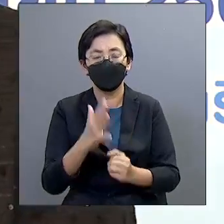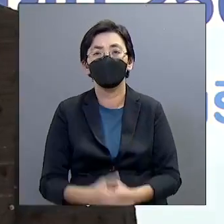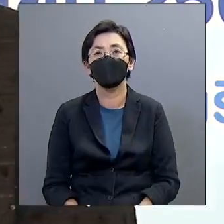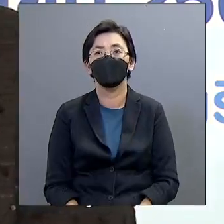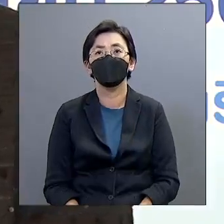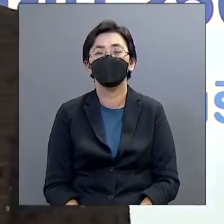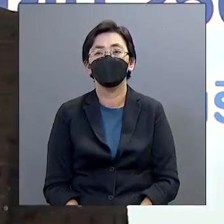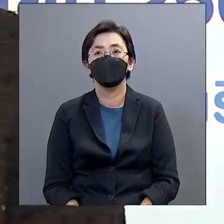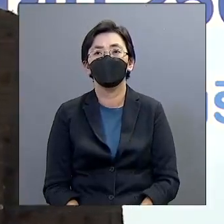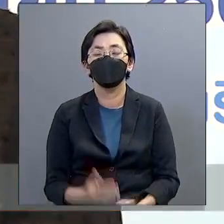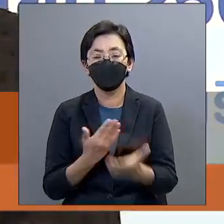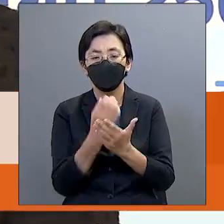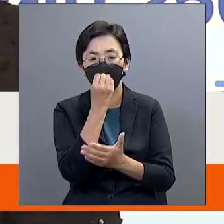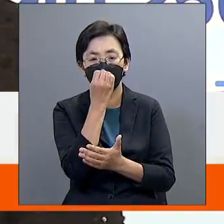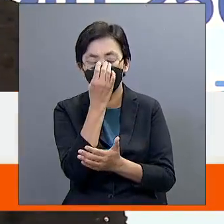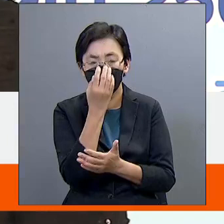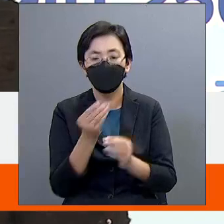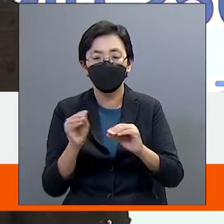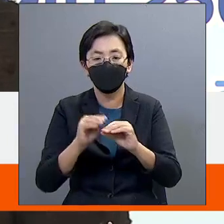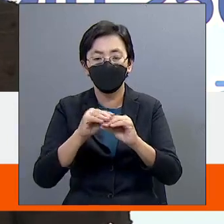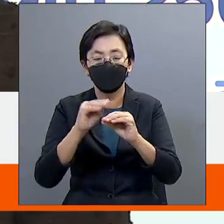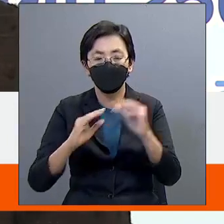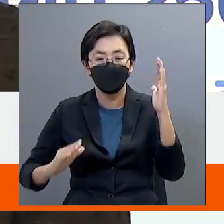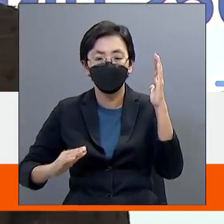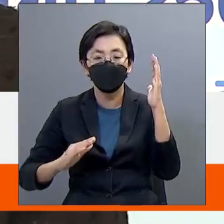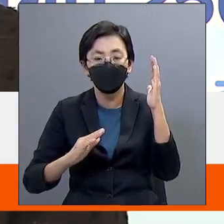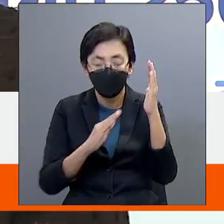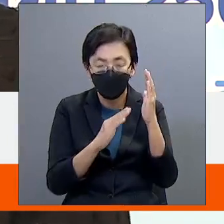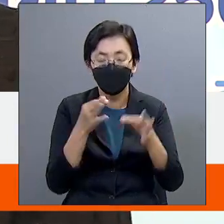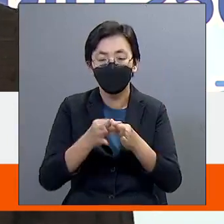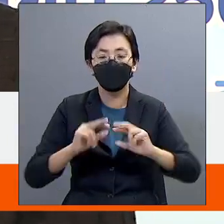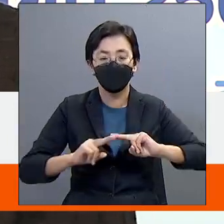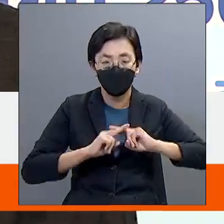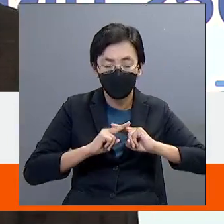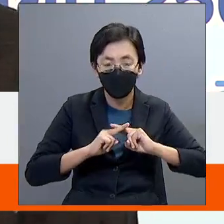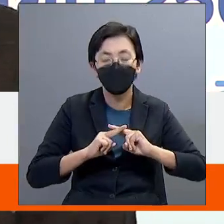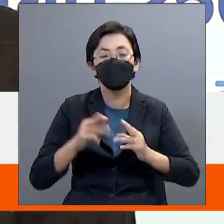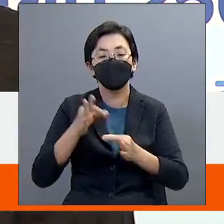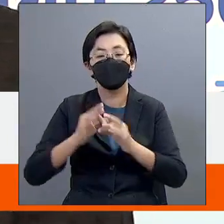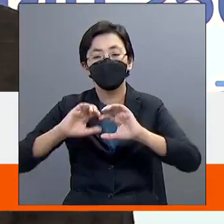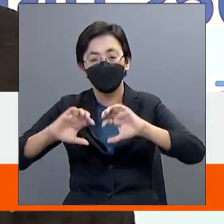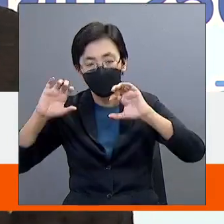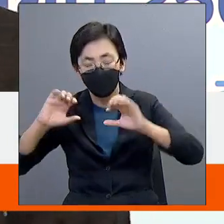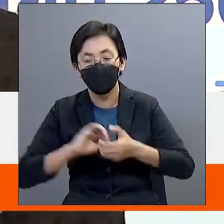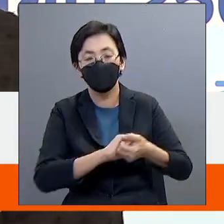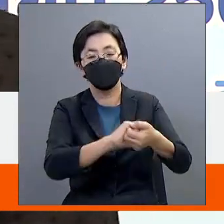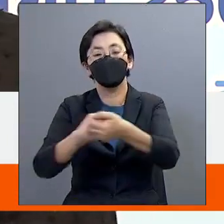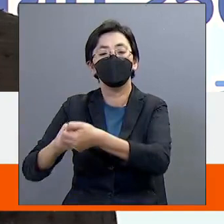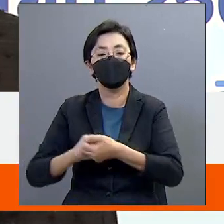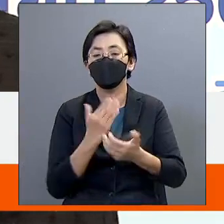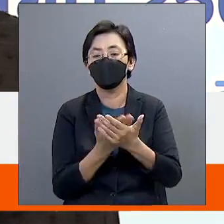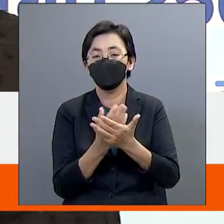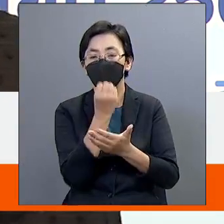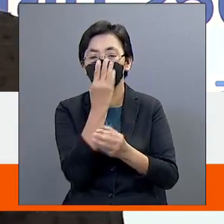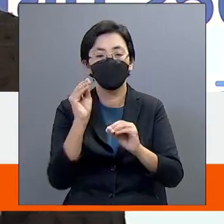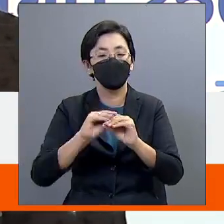อัialี้ให้ความร่ม ใหัอยปรับดเบีย